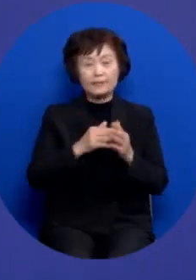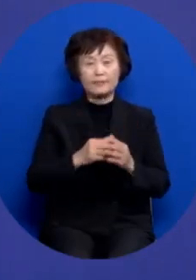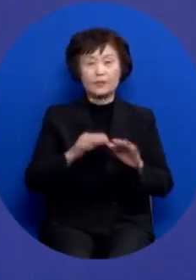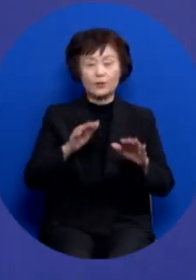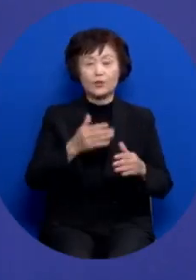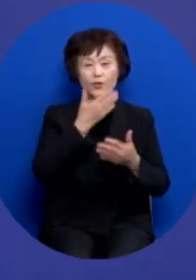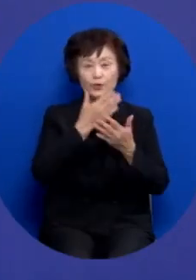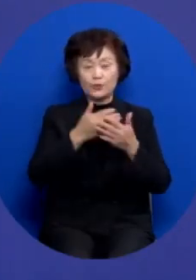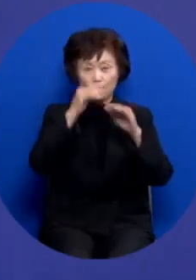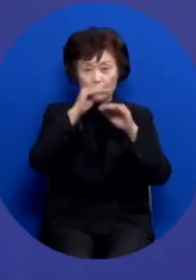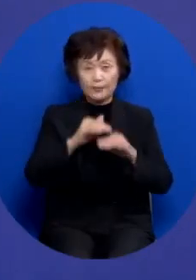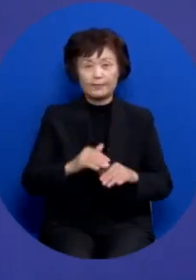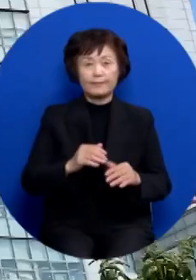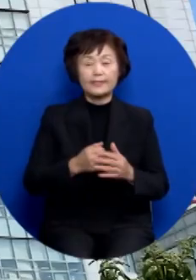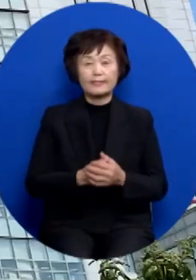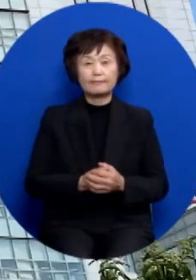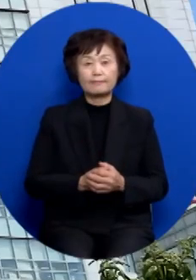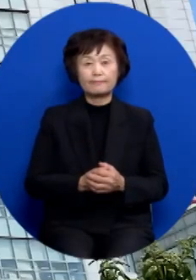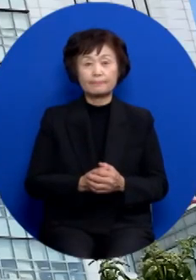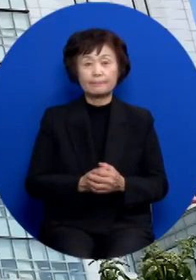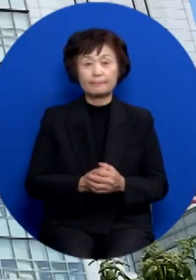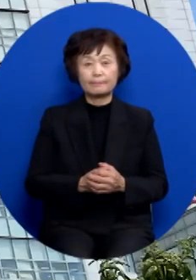오늘의 주요 단신입니다.